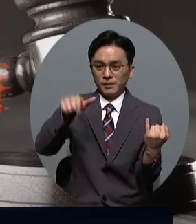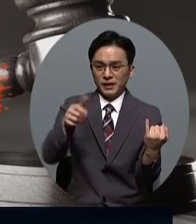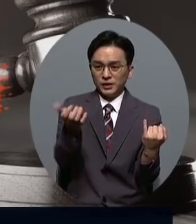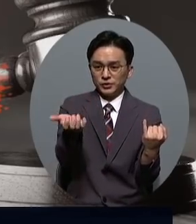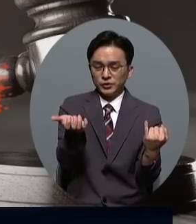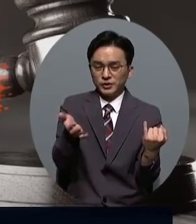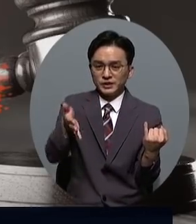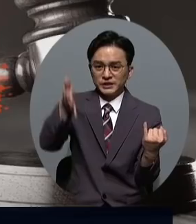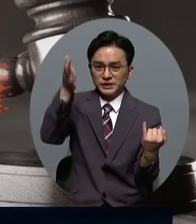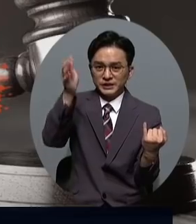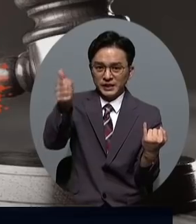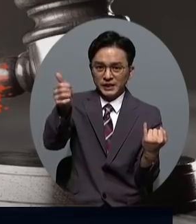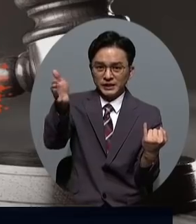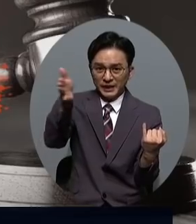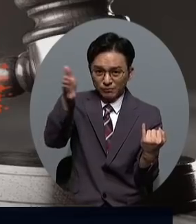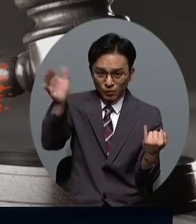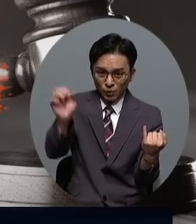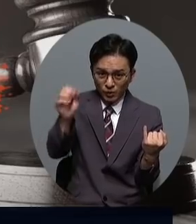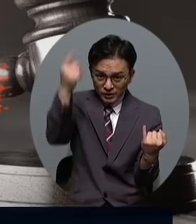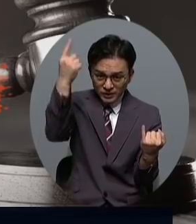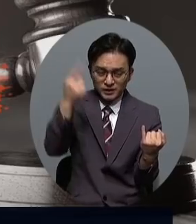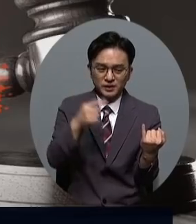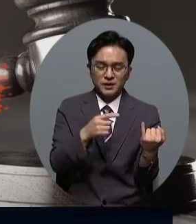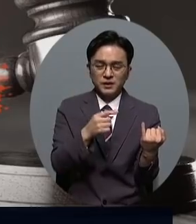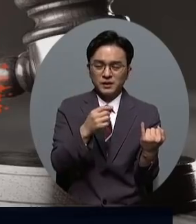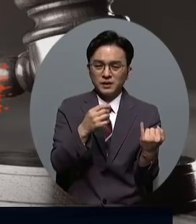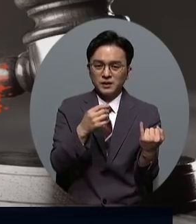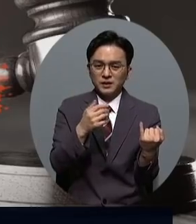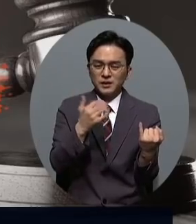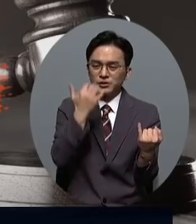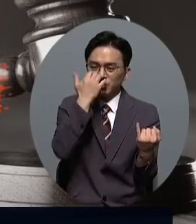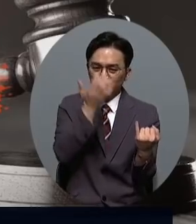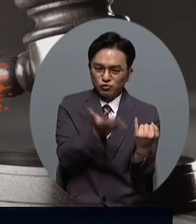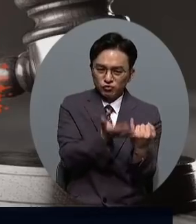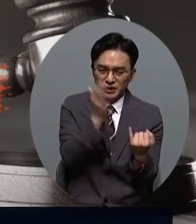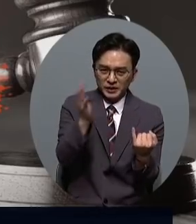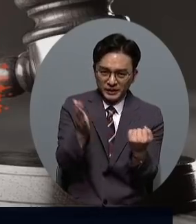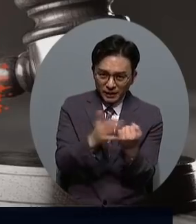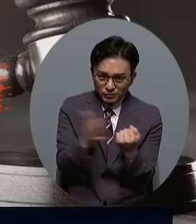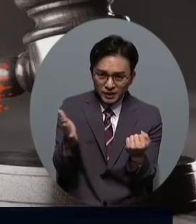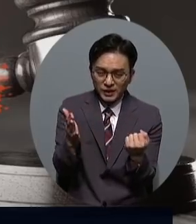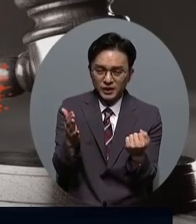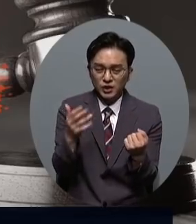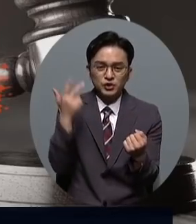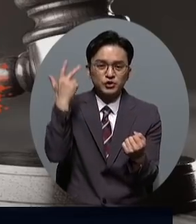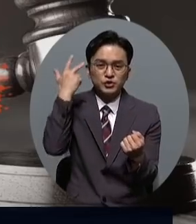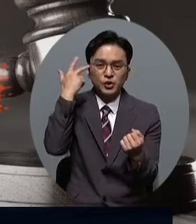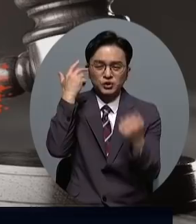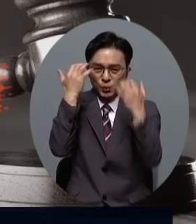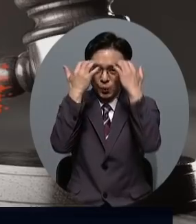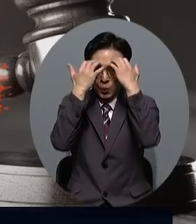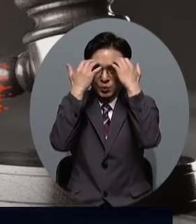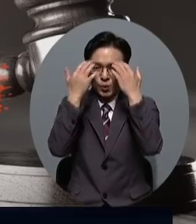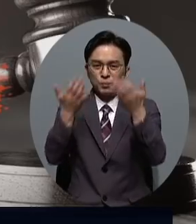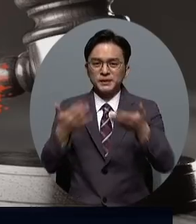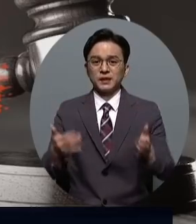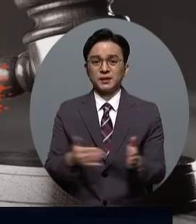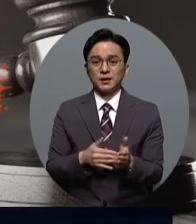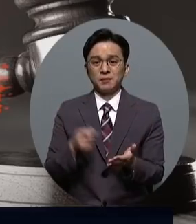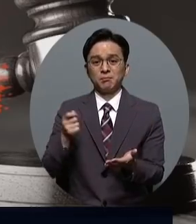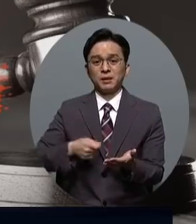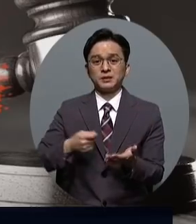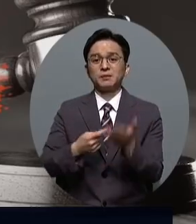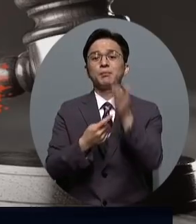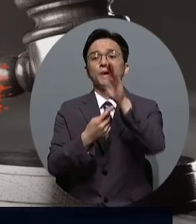성추행으로 상당한 정신적 고통을 입은 것은 틀림없는 사실이다. 이렇게 이야기를 하는 거니까 이 재판부의